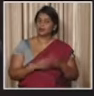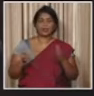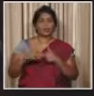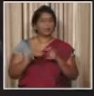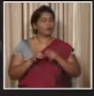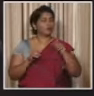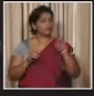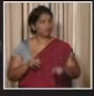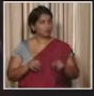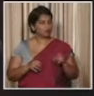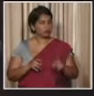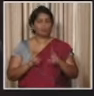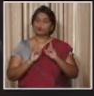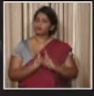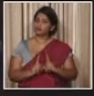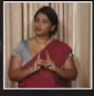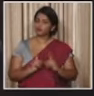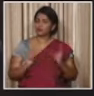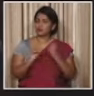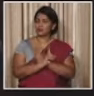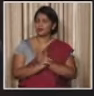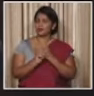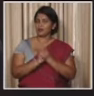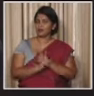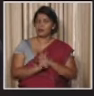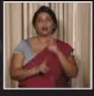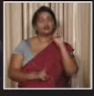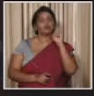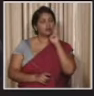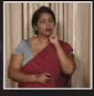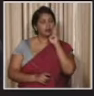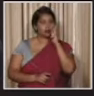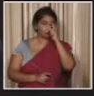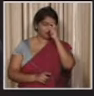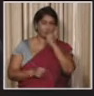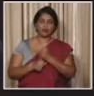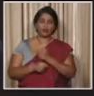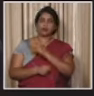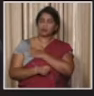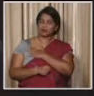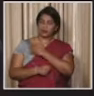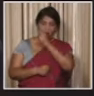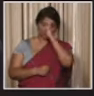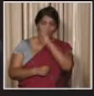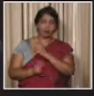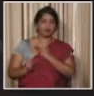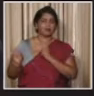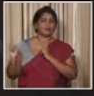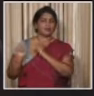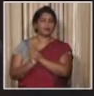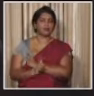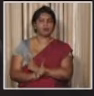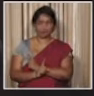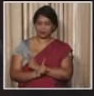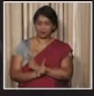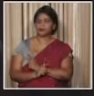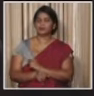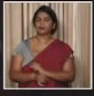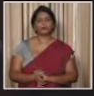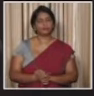කැබිනට් මණ්ඩලය ඒ විදිහට මාරු වුණා. රනිල් වික්‍රමසිංහ මහත්තයා ගෝඨාභය රාජපක්ෂ මහත්තයා වෙනුවට ආපහු මාරු